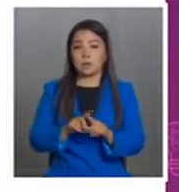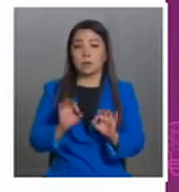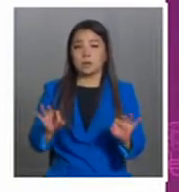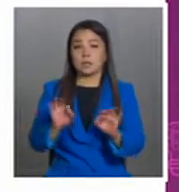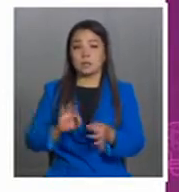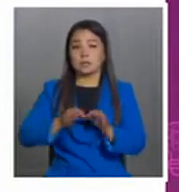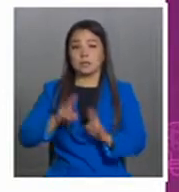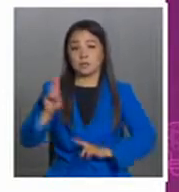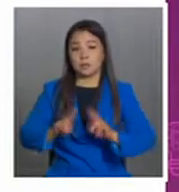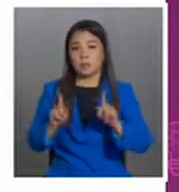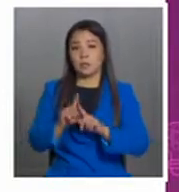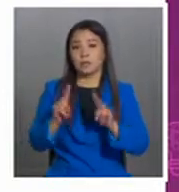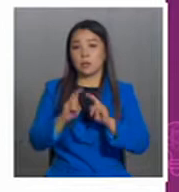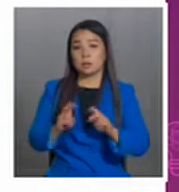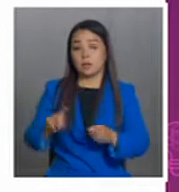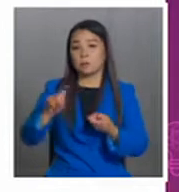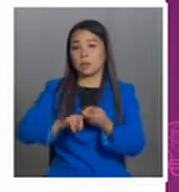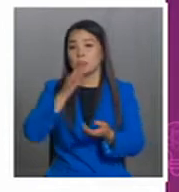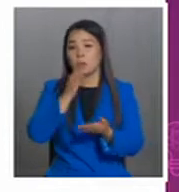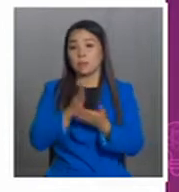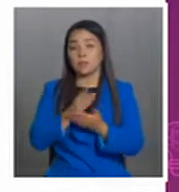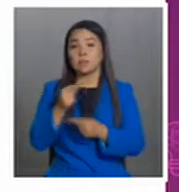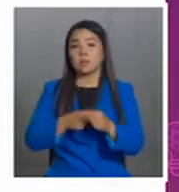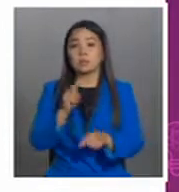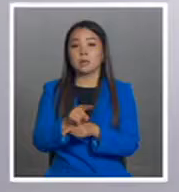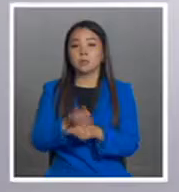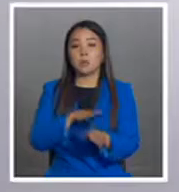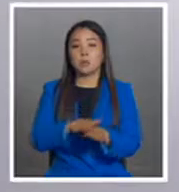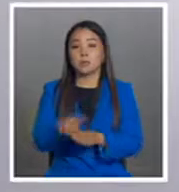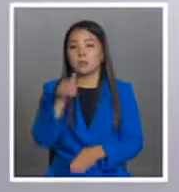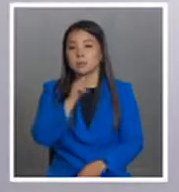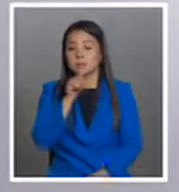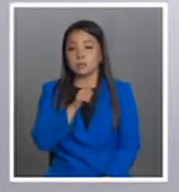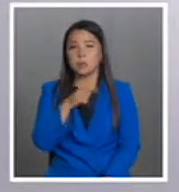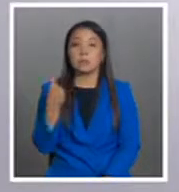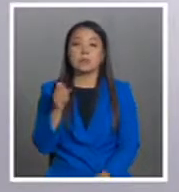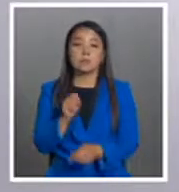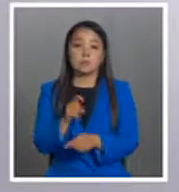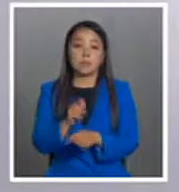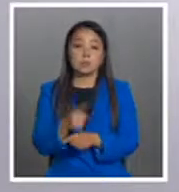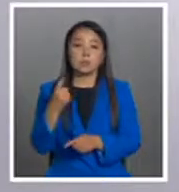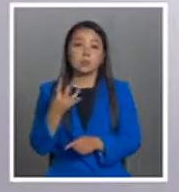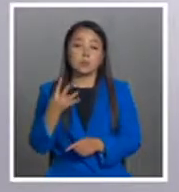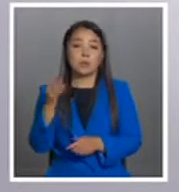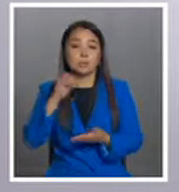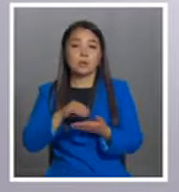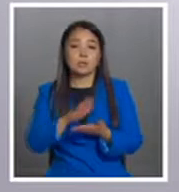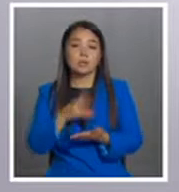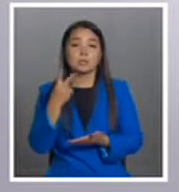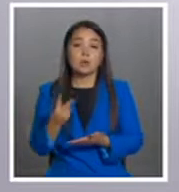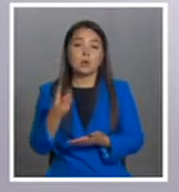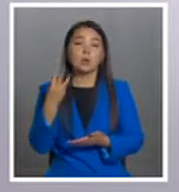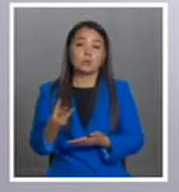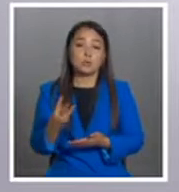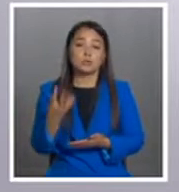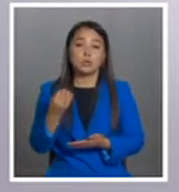мен қарастырылған мысалға байланысты келесі тапсырмаларды орындайық. Бірінші тапсырма 104 санын 2, 3